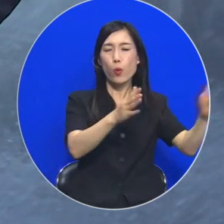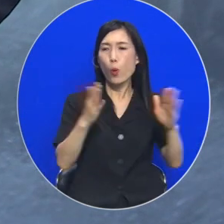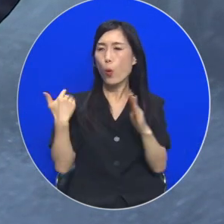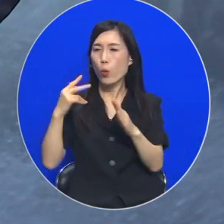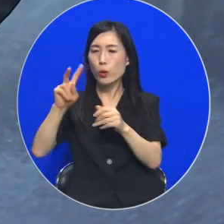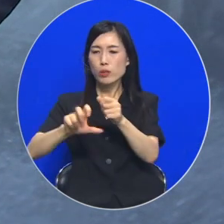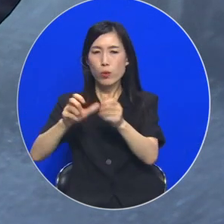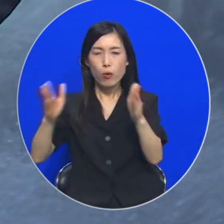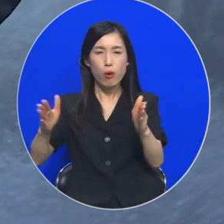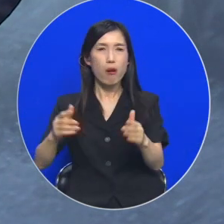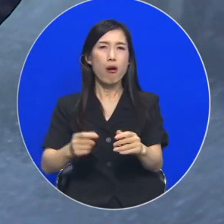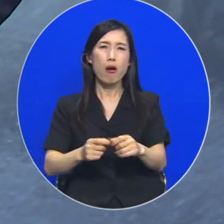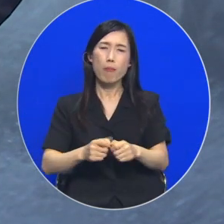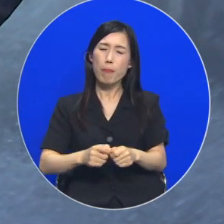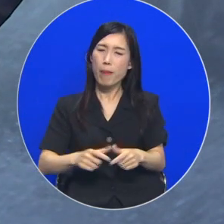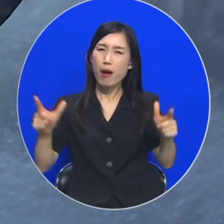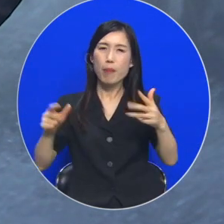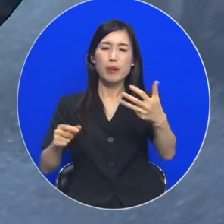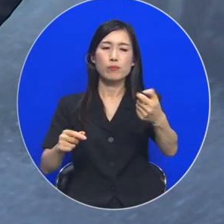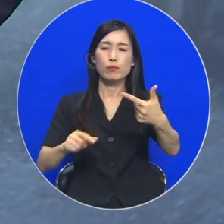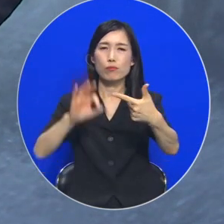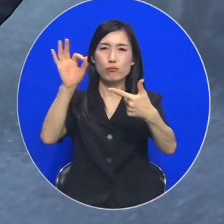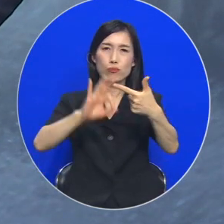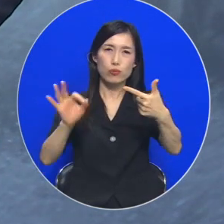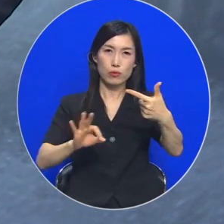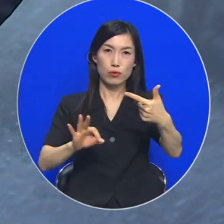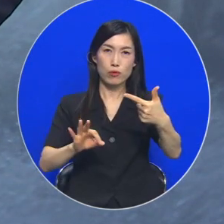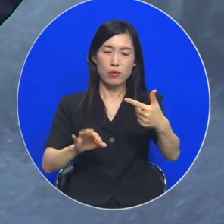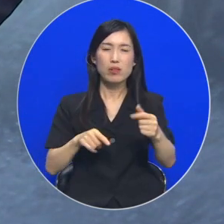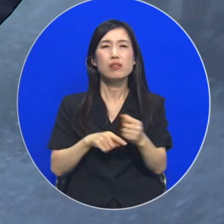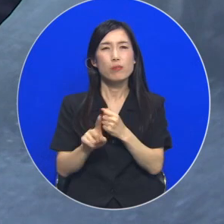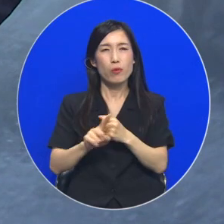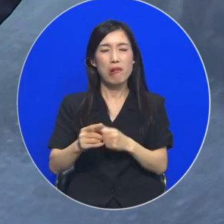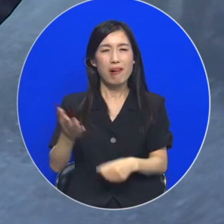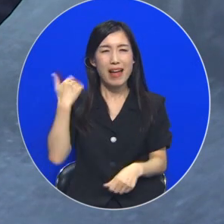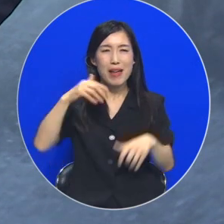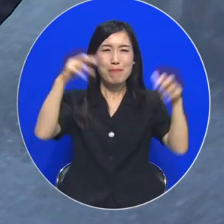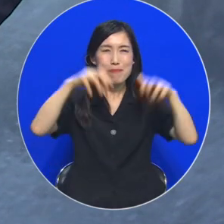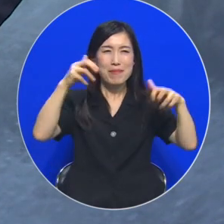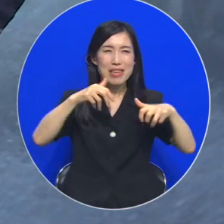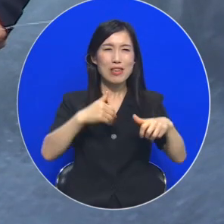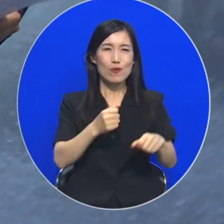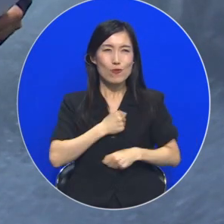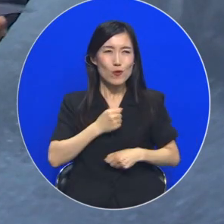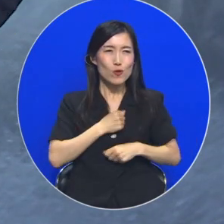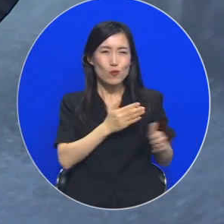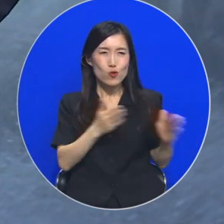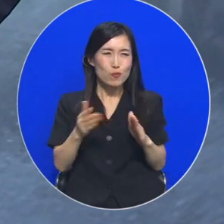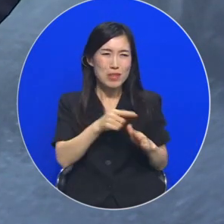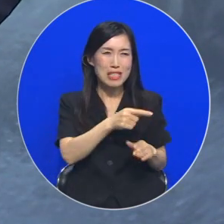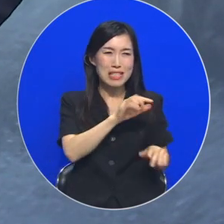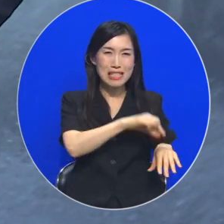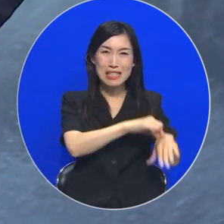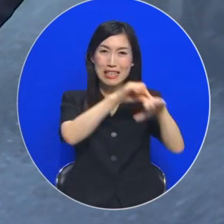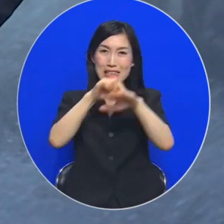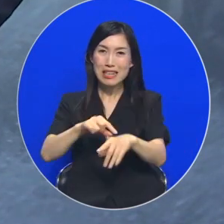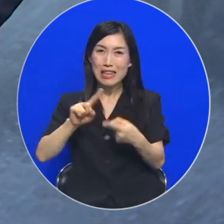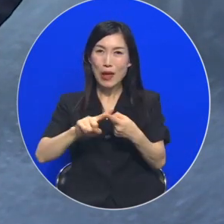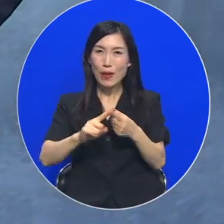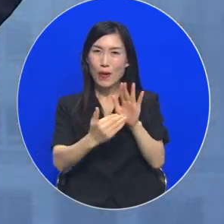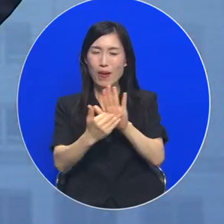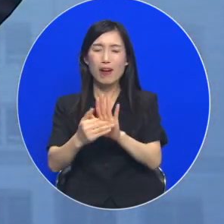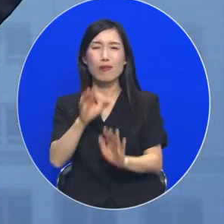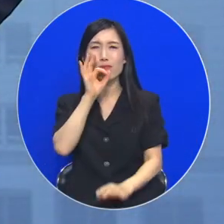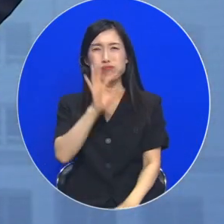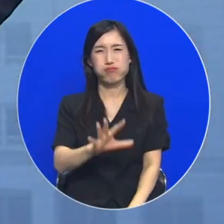86%나 늘었다는 사실에서 알 수 있듯이 더 이상 기존의 대응 태세로는 불가항력이라는 사실입니다